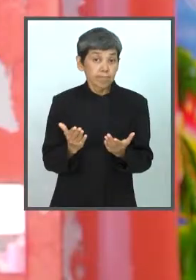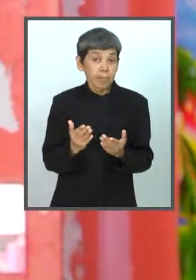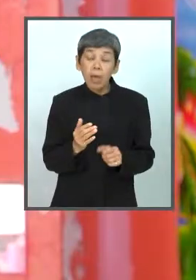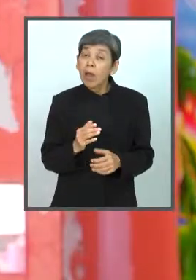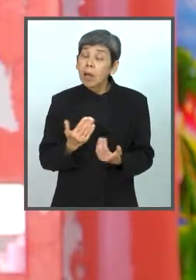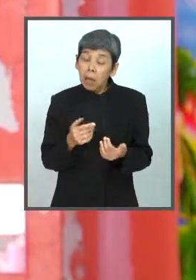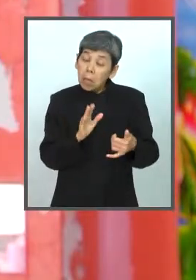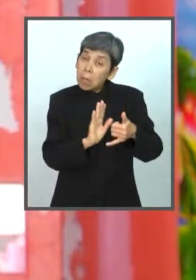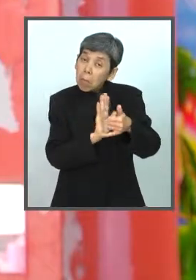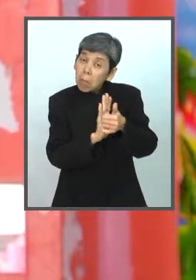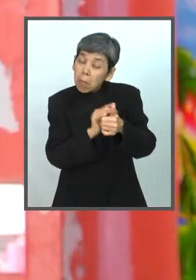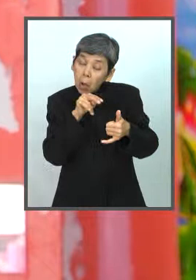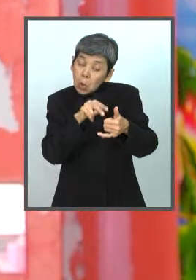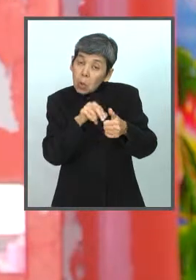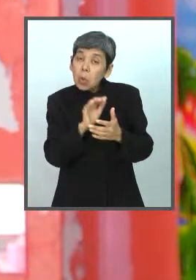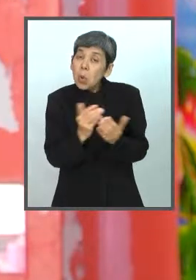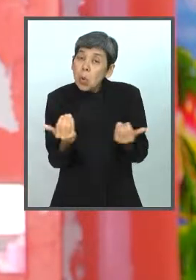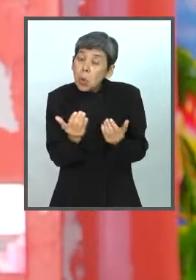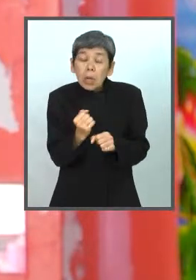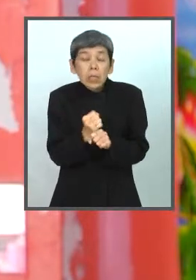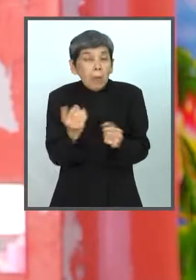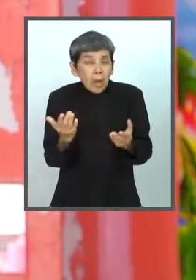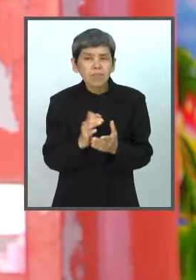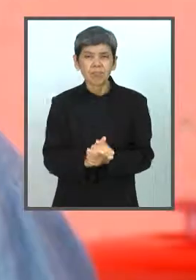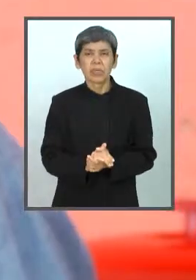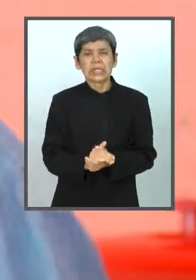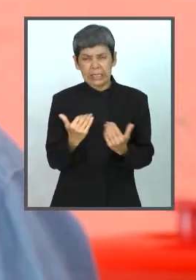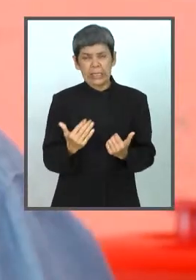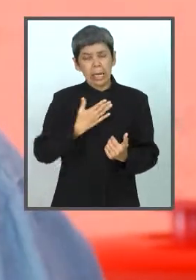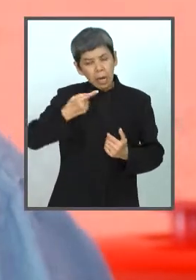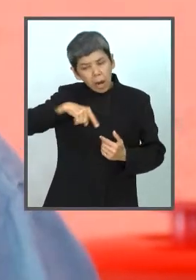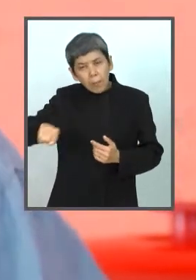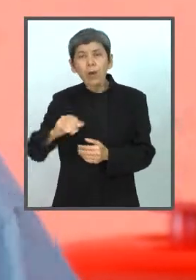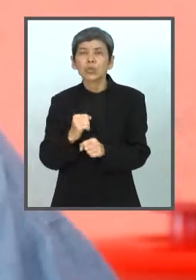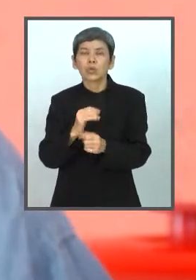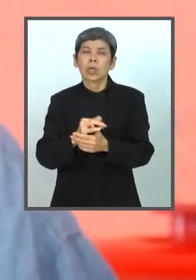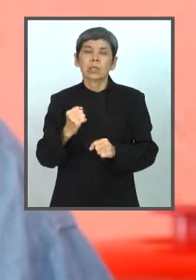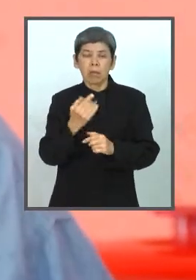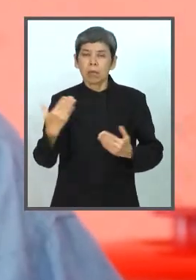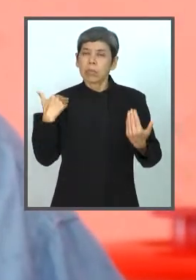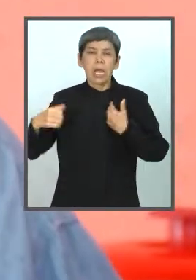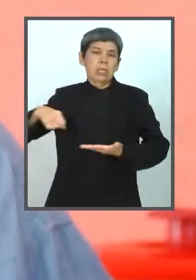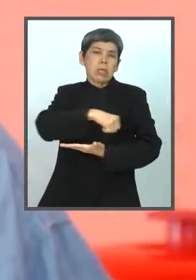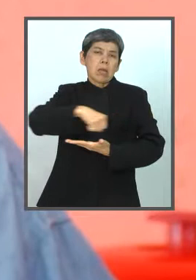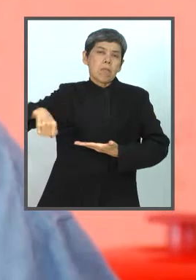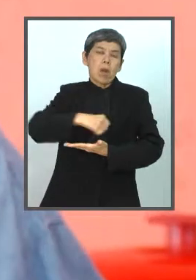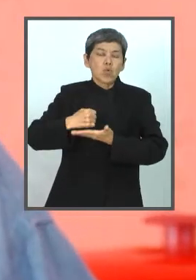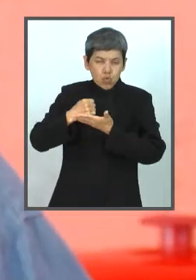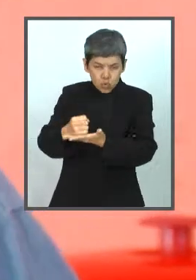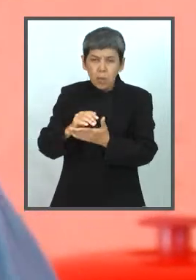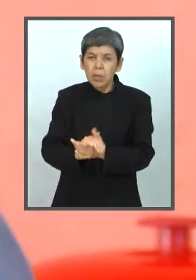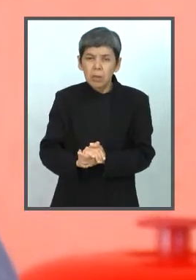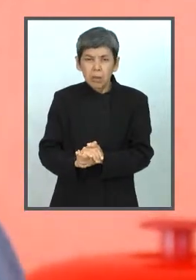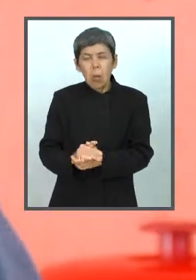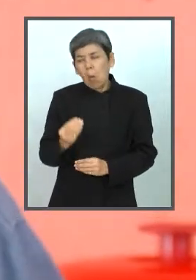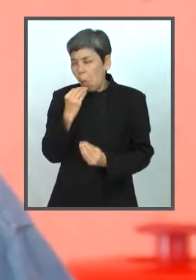แล้วการดูแลน้องล่ะคะ การดู แลเป็นพิเศษยังไงบ้าง เสร็จจากนี่เราก็ไปเสริมเรื่องเย็บผ้าต่ออีกช่วยเขาเพรา